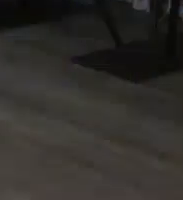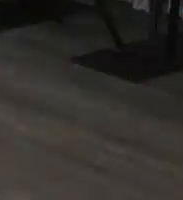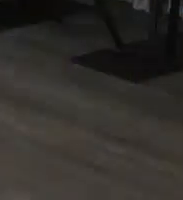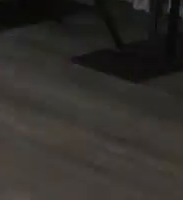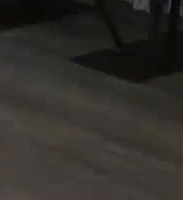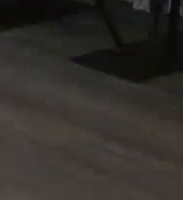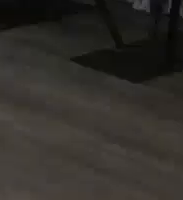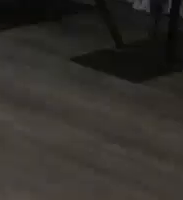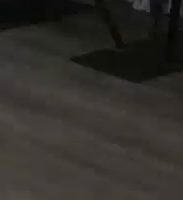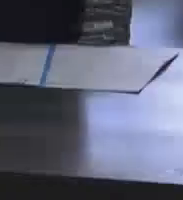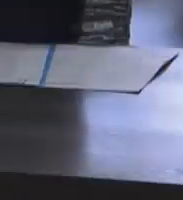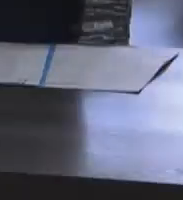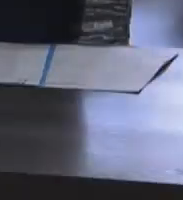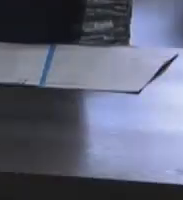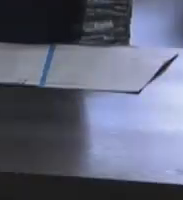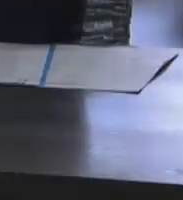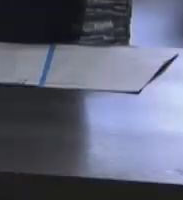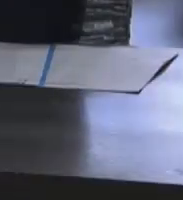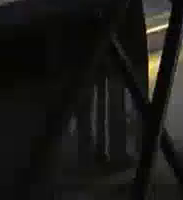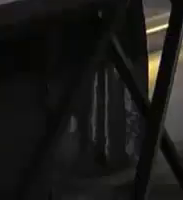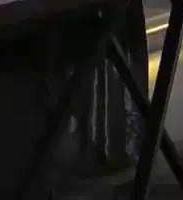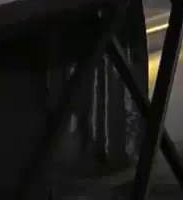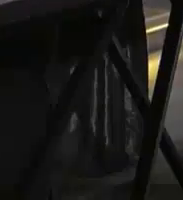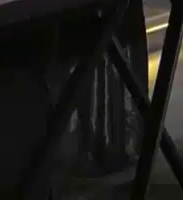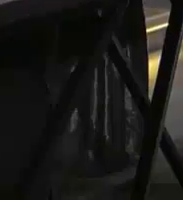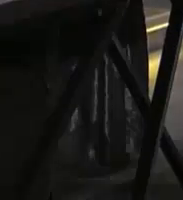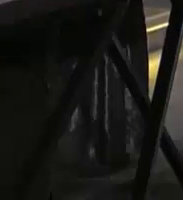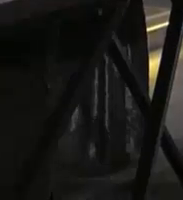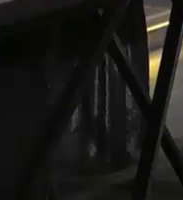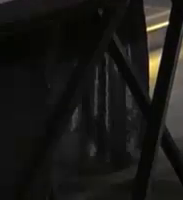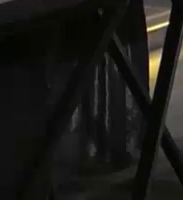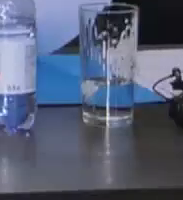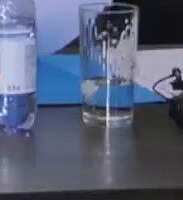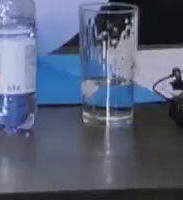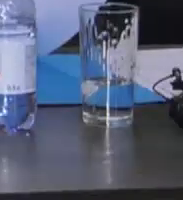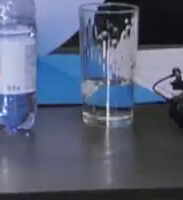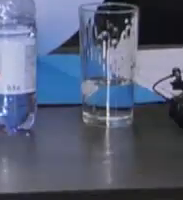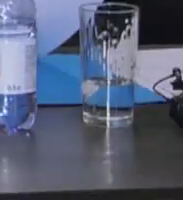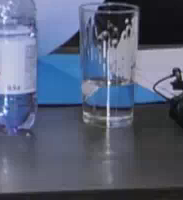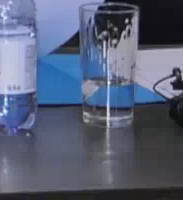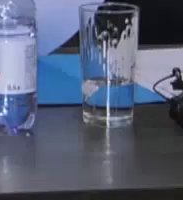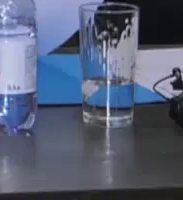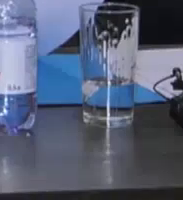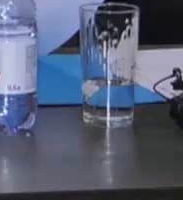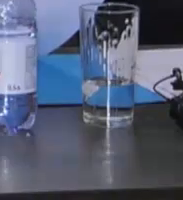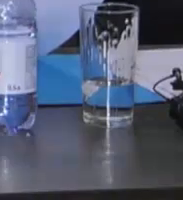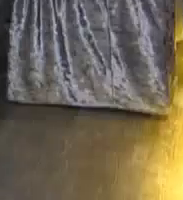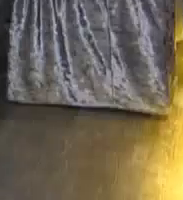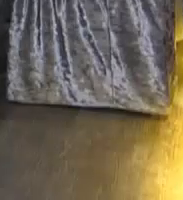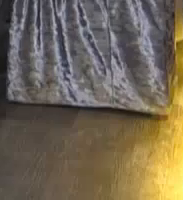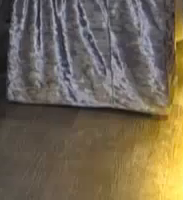рамках всемирного дня архитектурой обладать любой сферы инициировали встречу с акимом города бахытжан обоих мета вымыть и представили